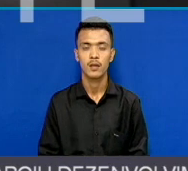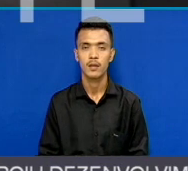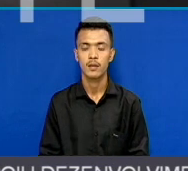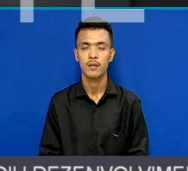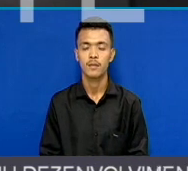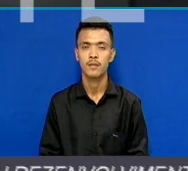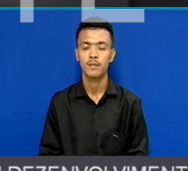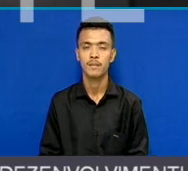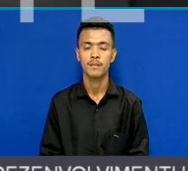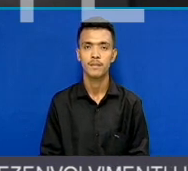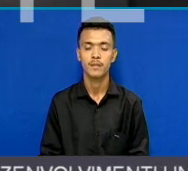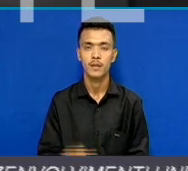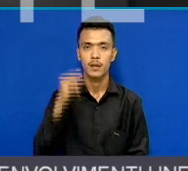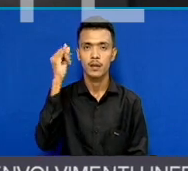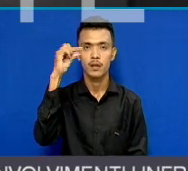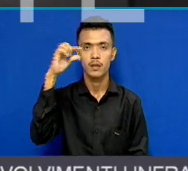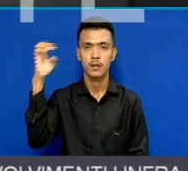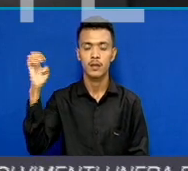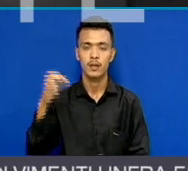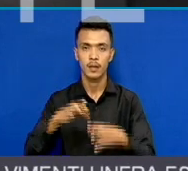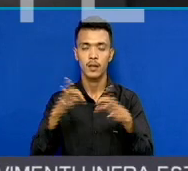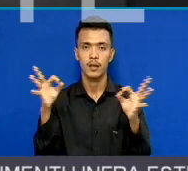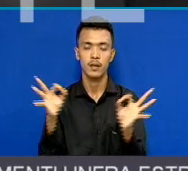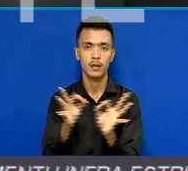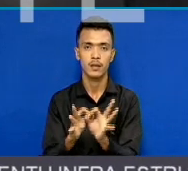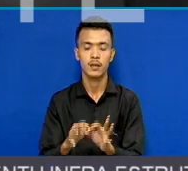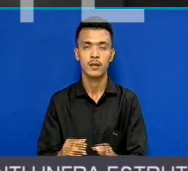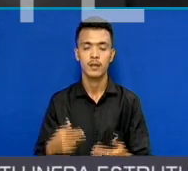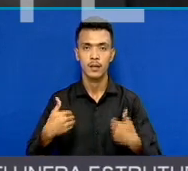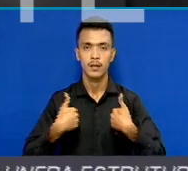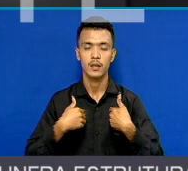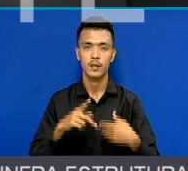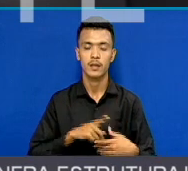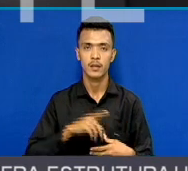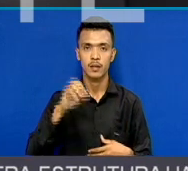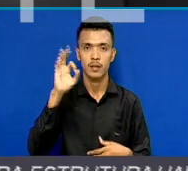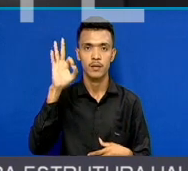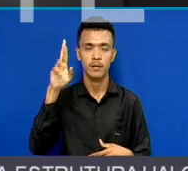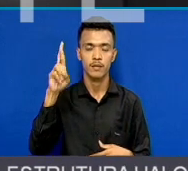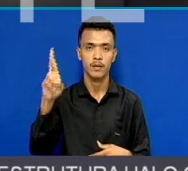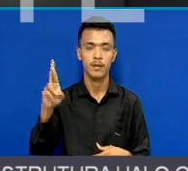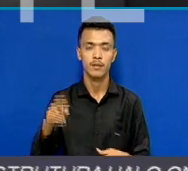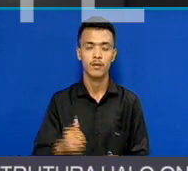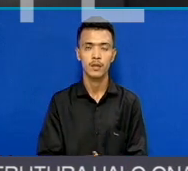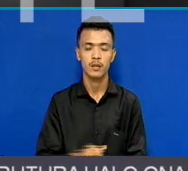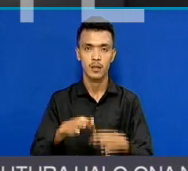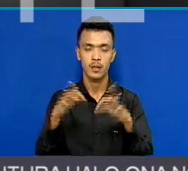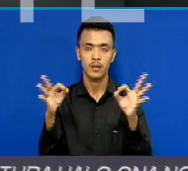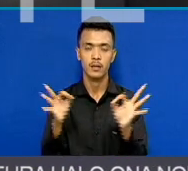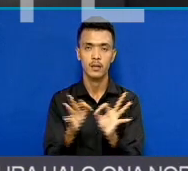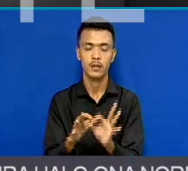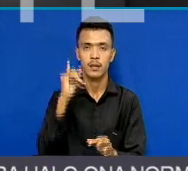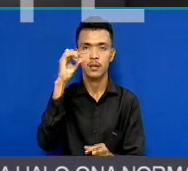be kain ni ize atende ona iha kasnafar mos kasnafar ni mos atende ona